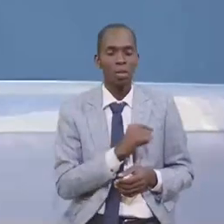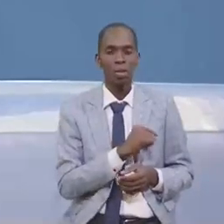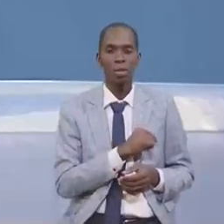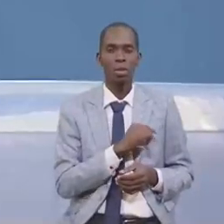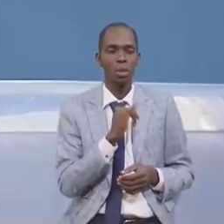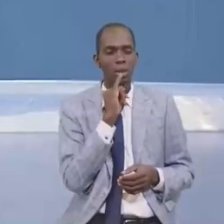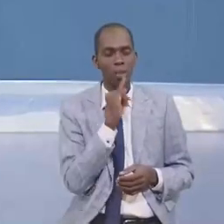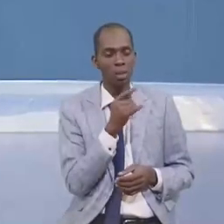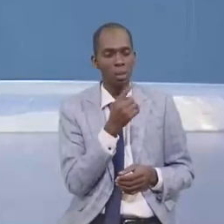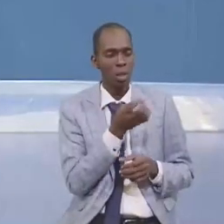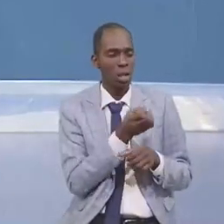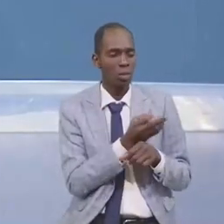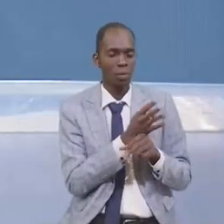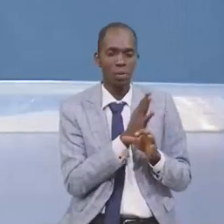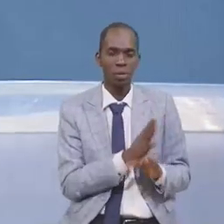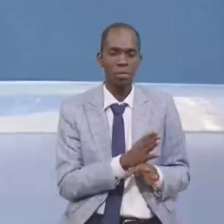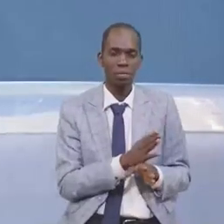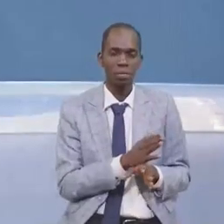Ta conscience est ton conseiller.